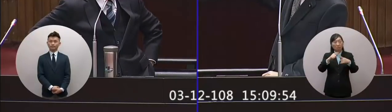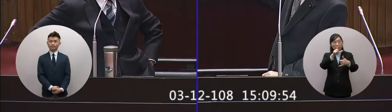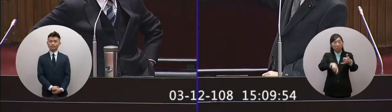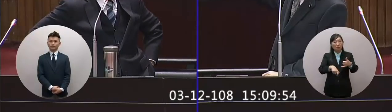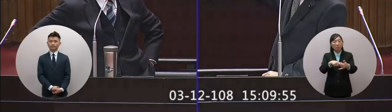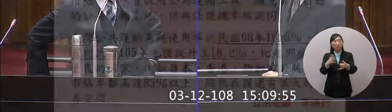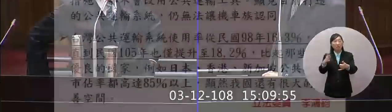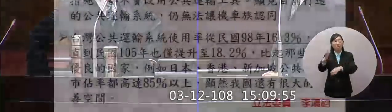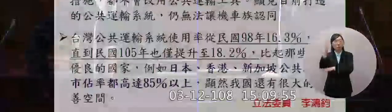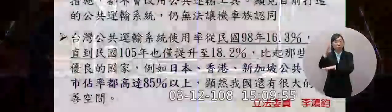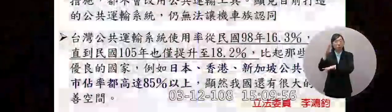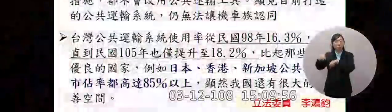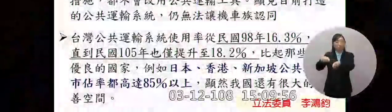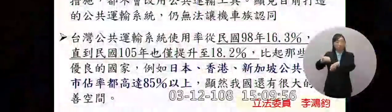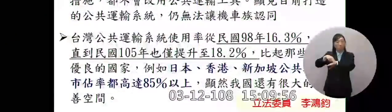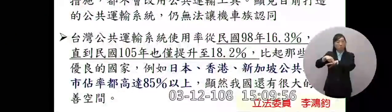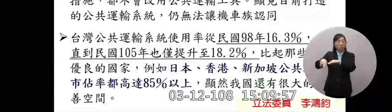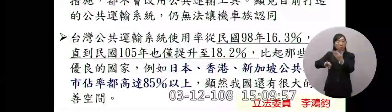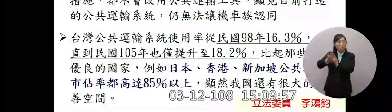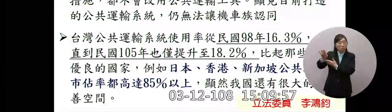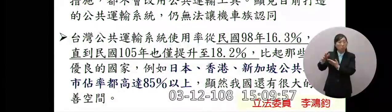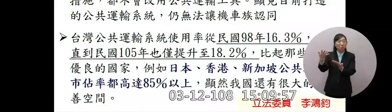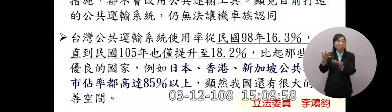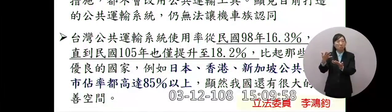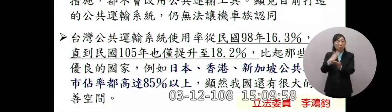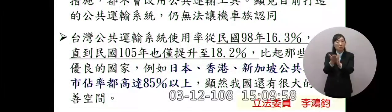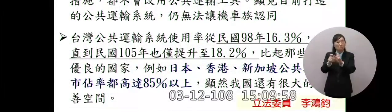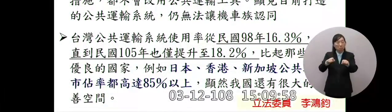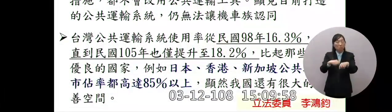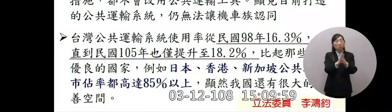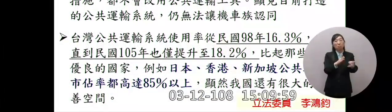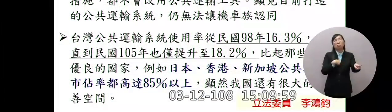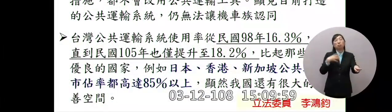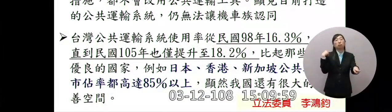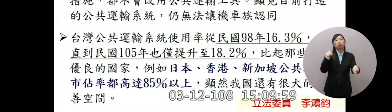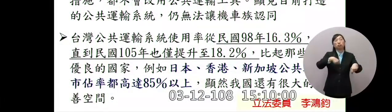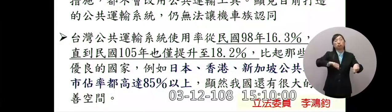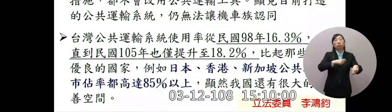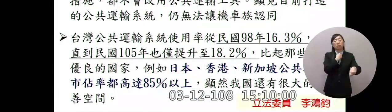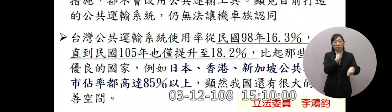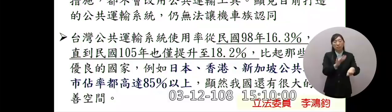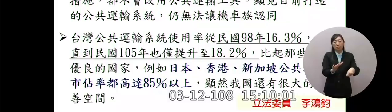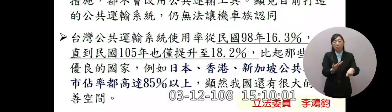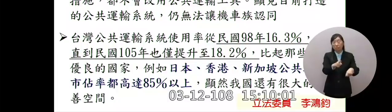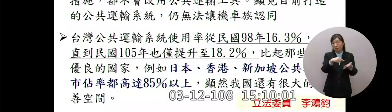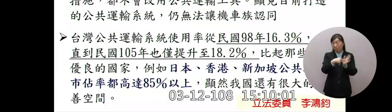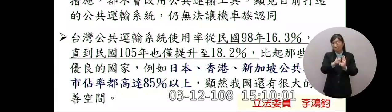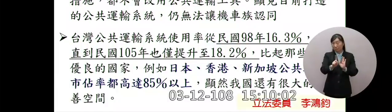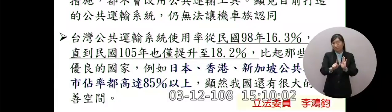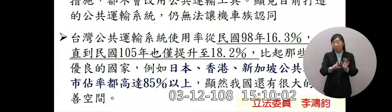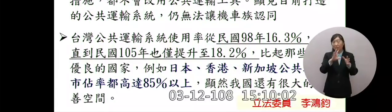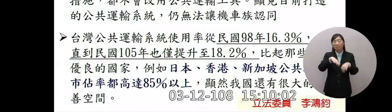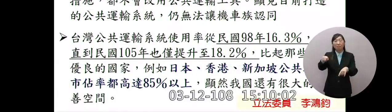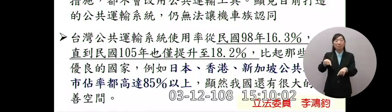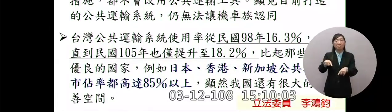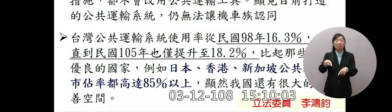实施任何管理，都不会改用公共运输。那显示什么？显示我们目前打造的公共运输